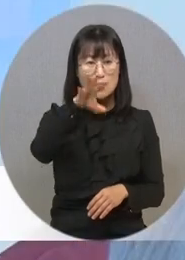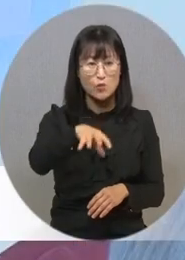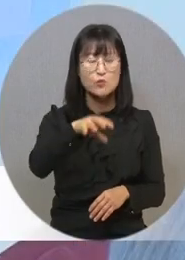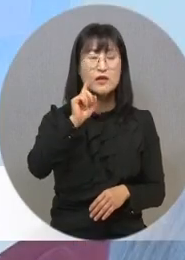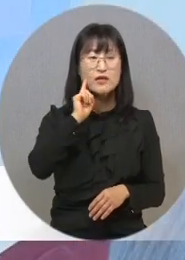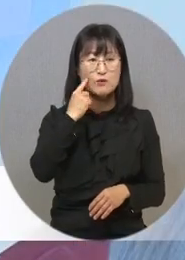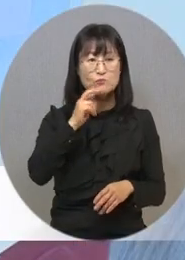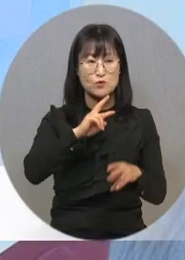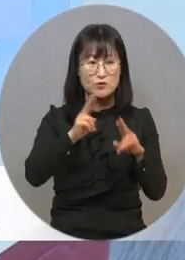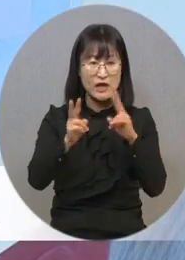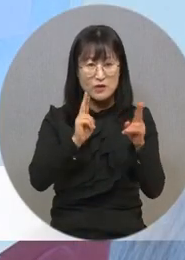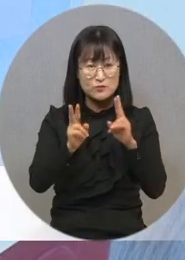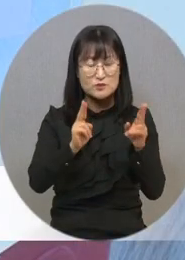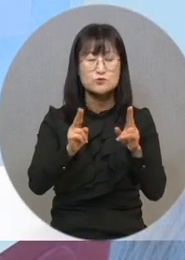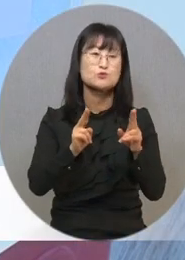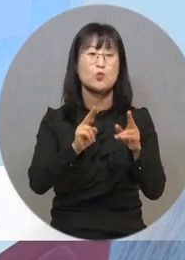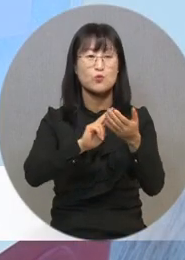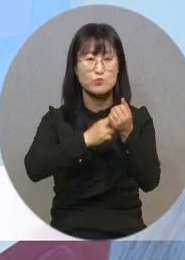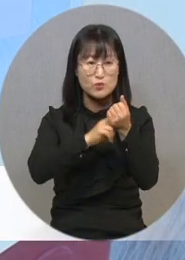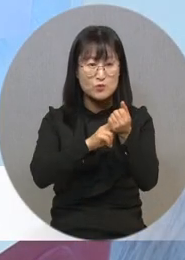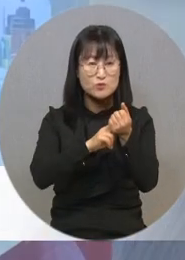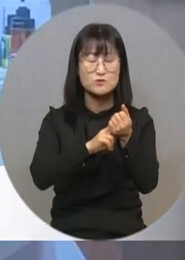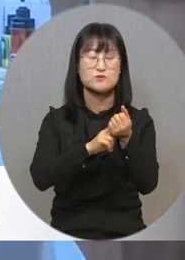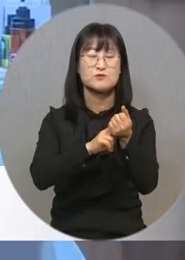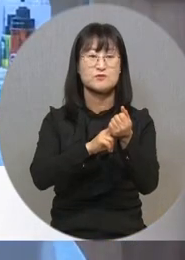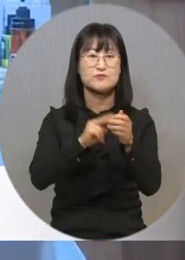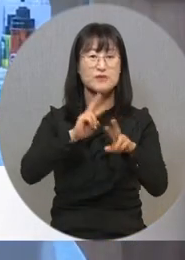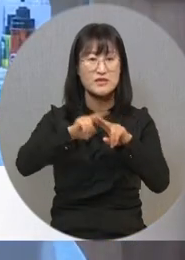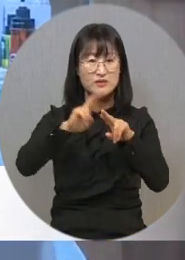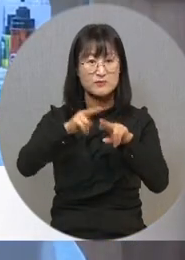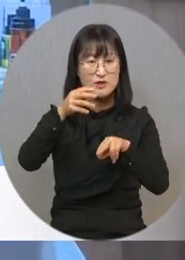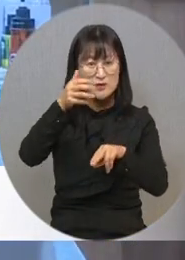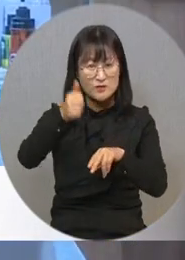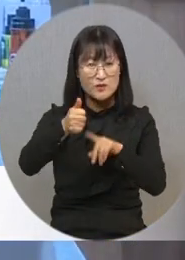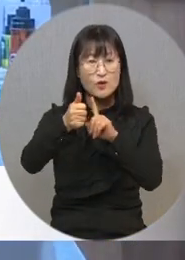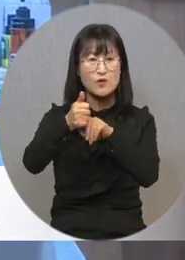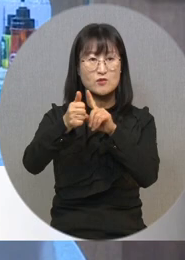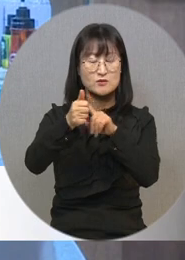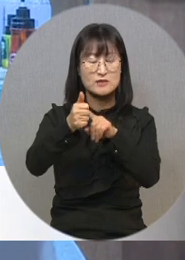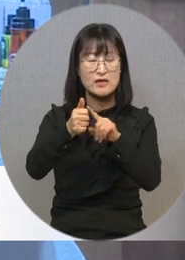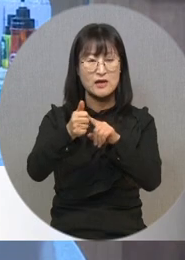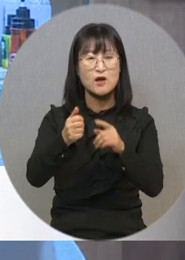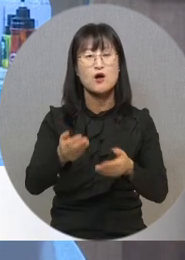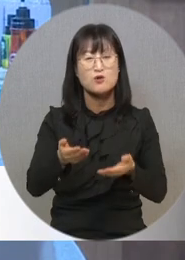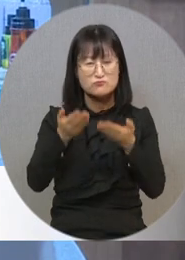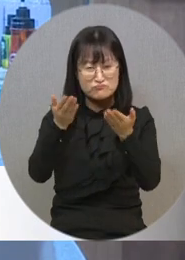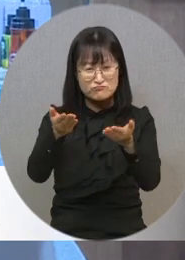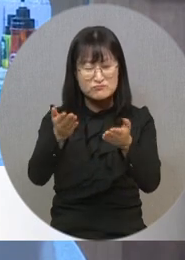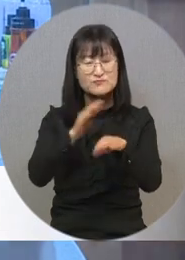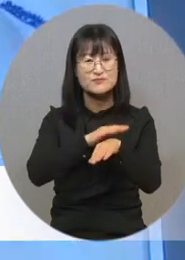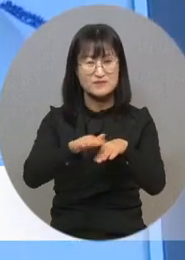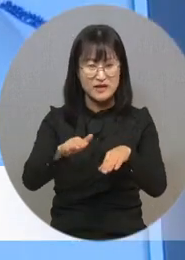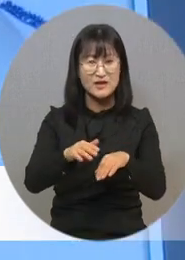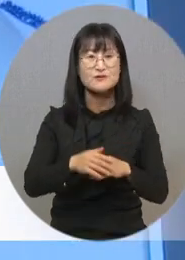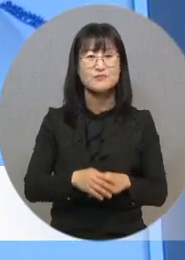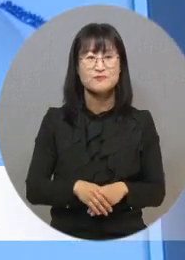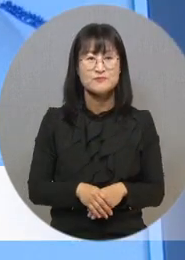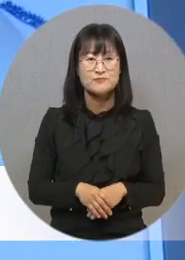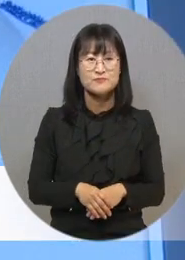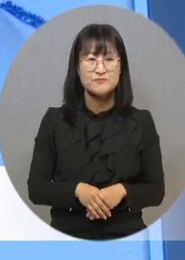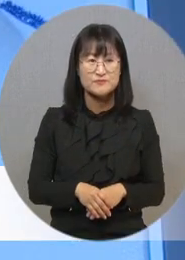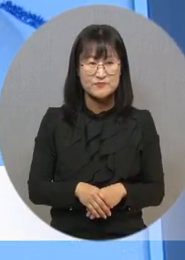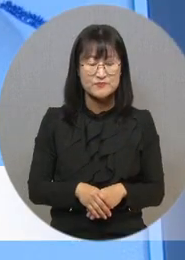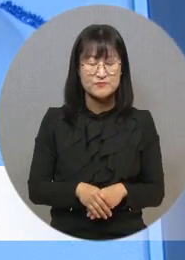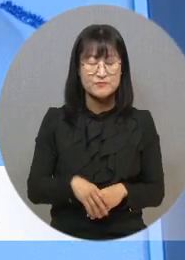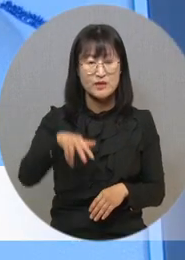이용원 조상길 원장의 훈훈한 기부소식 전해져 지역 사회에 귀감이 되고 있습니다